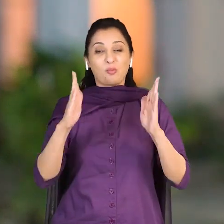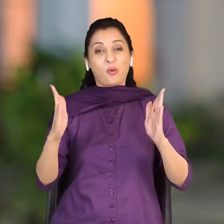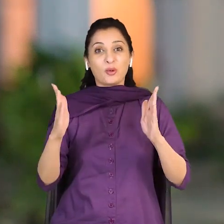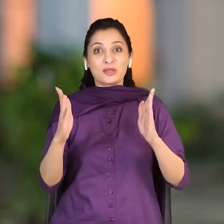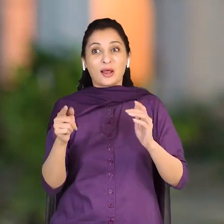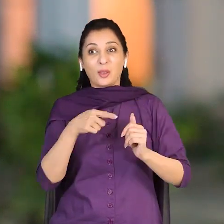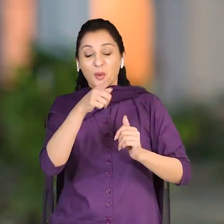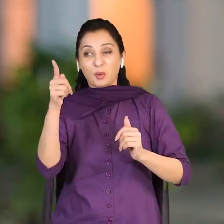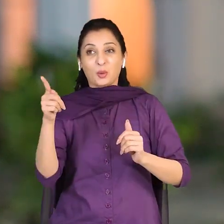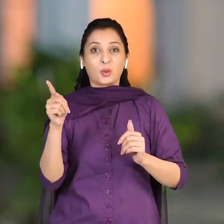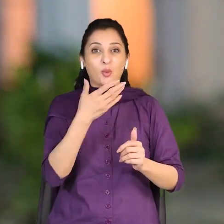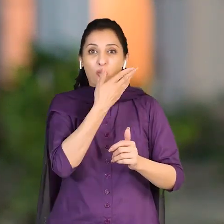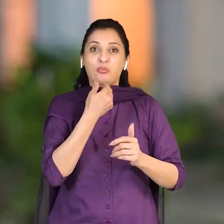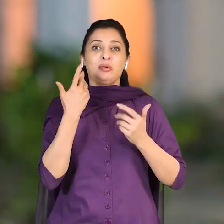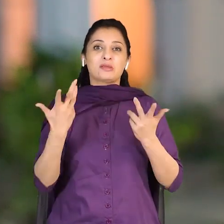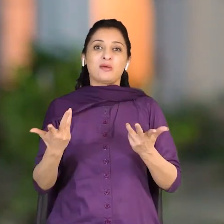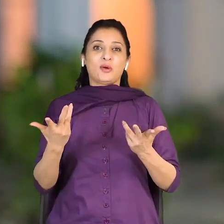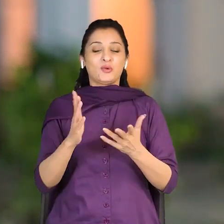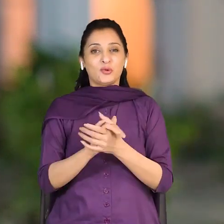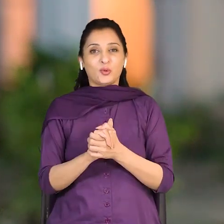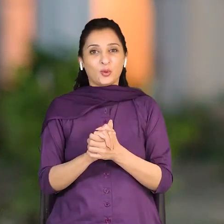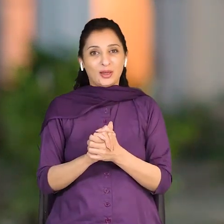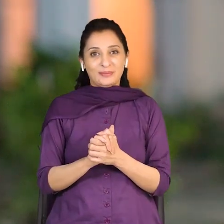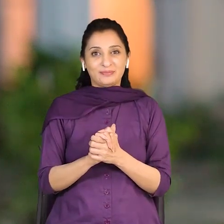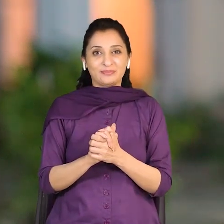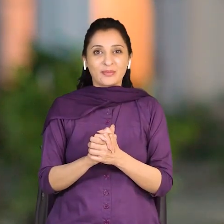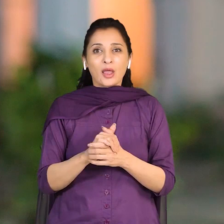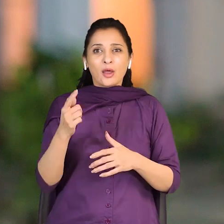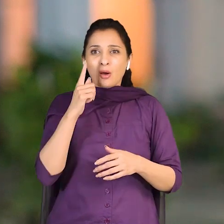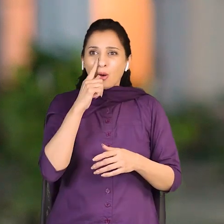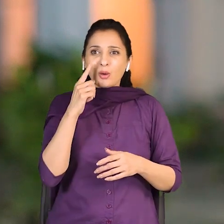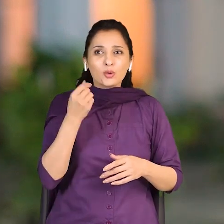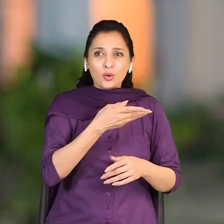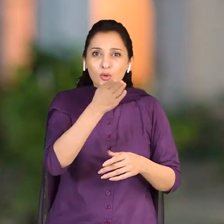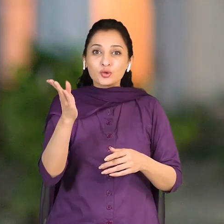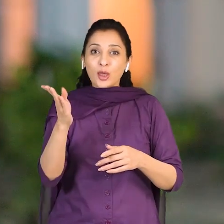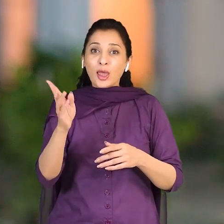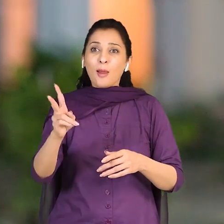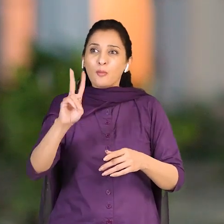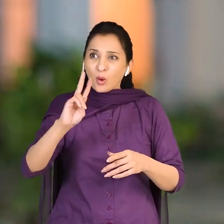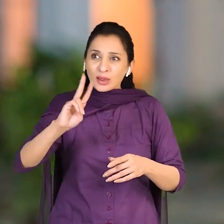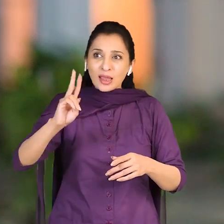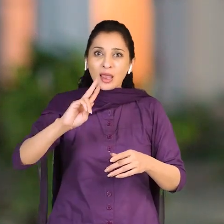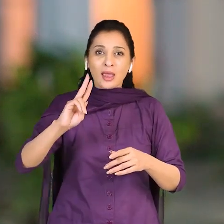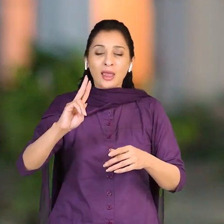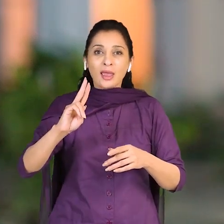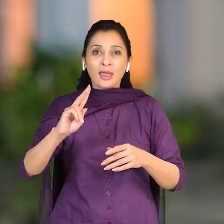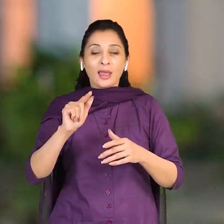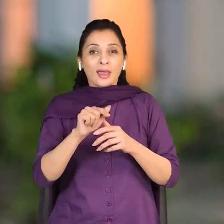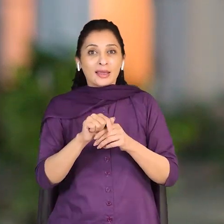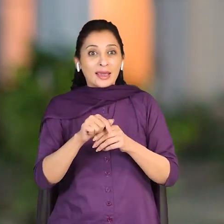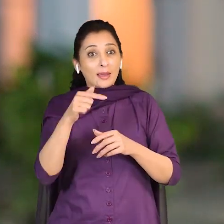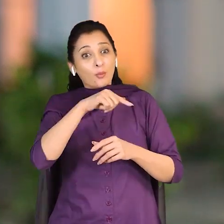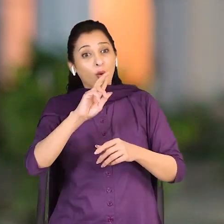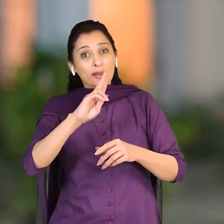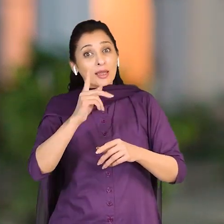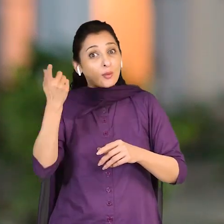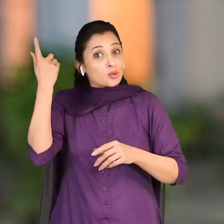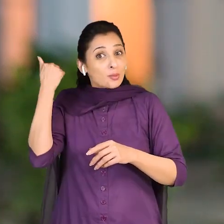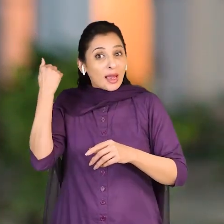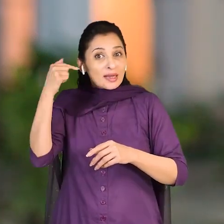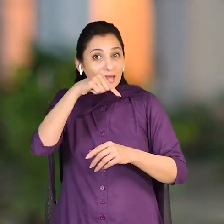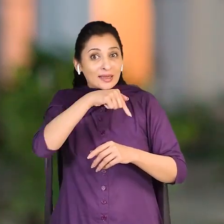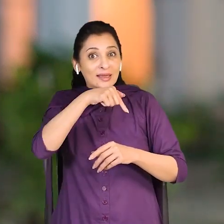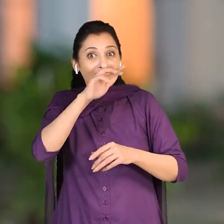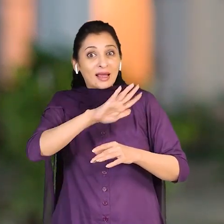और ज़्यादा अट्रैक्शन हो गई है इन टूर्स की। और लोग जो हैं अब डिमांड करते हैं या उस बात का रेफरेंस